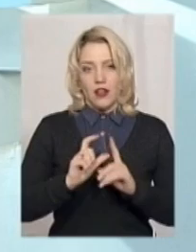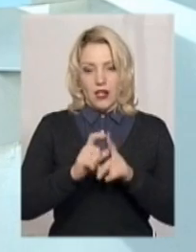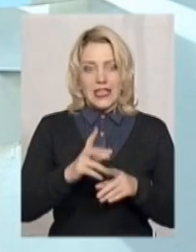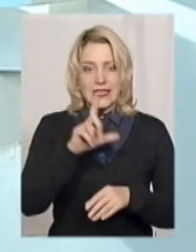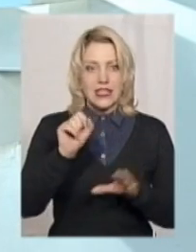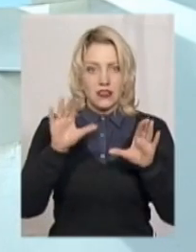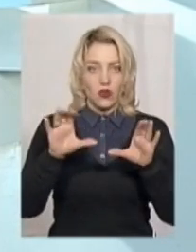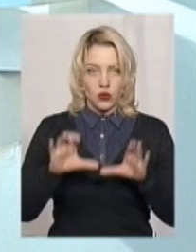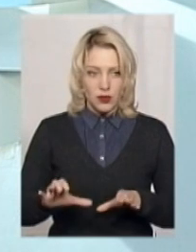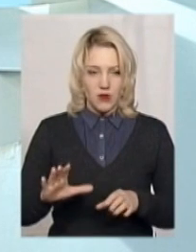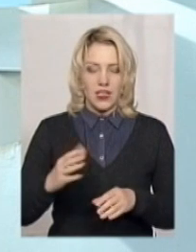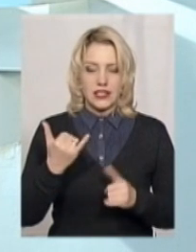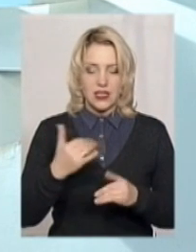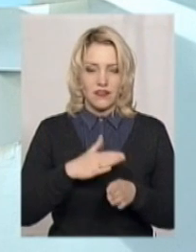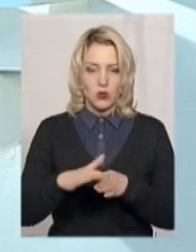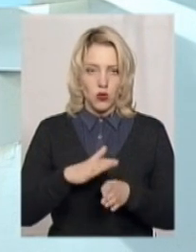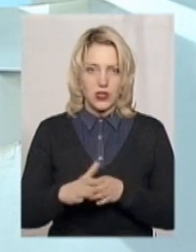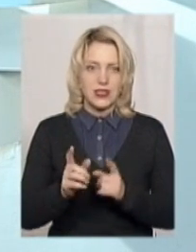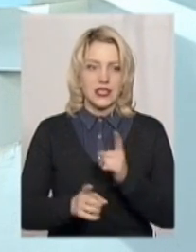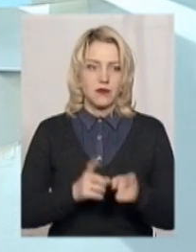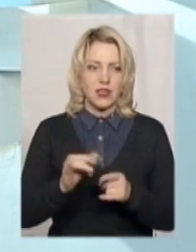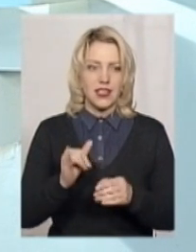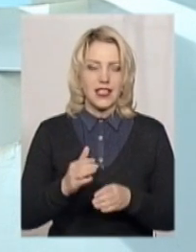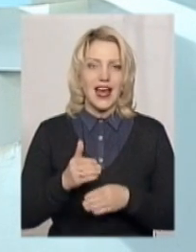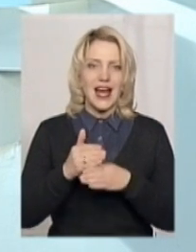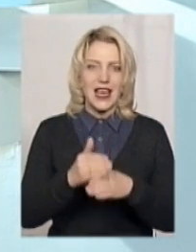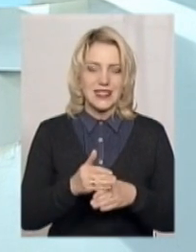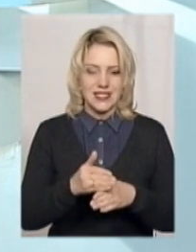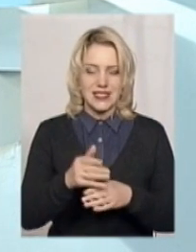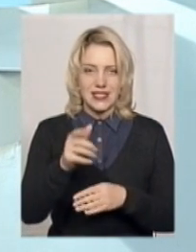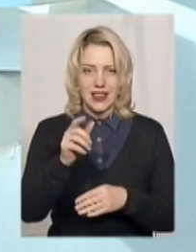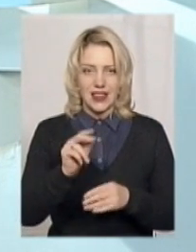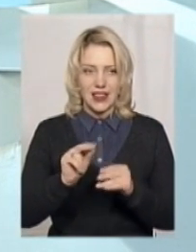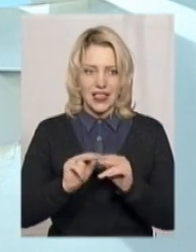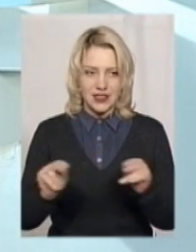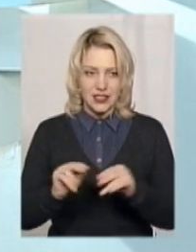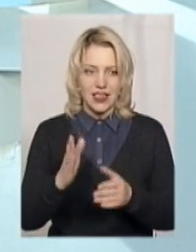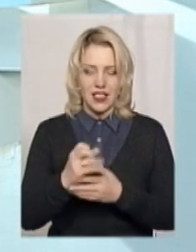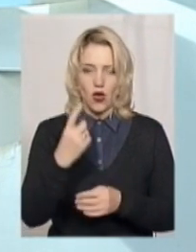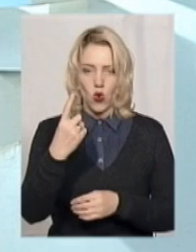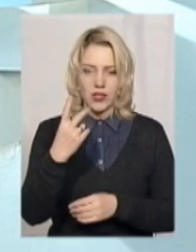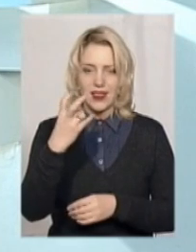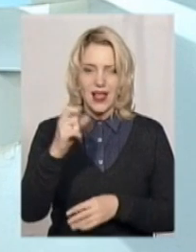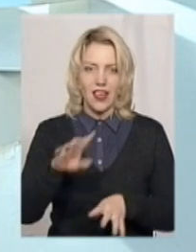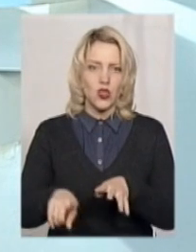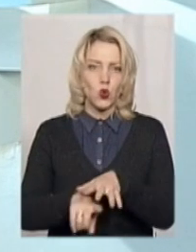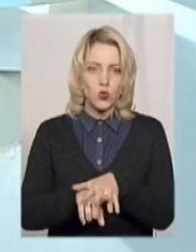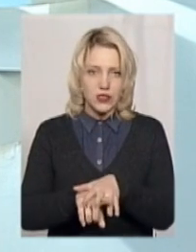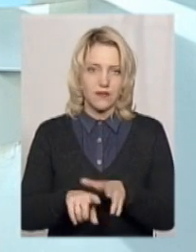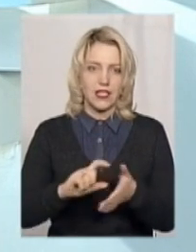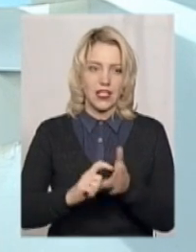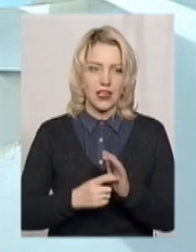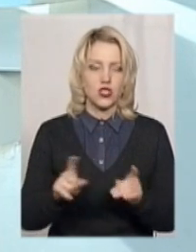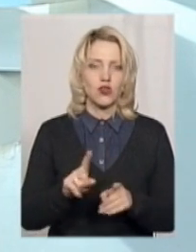зараз відбулися зміни, і асистент є один на клас, один на інклюзивний клас. Так,